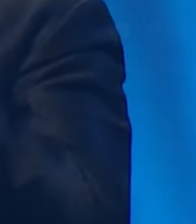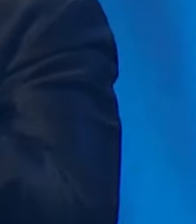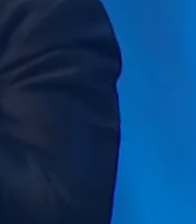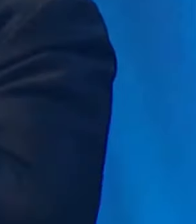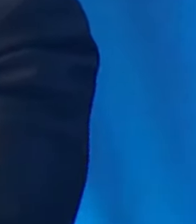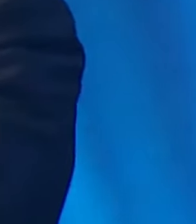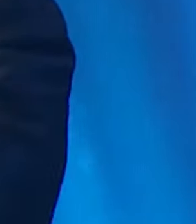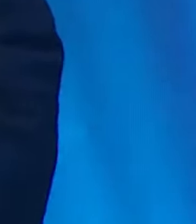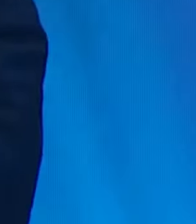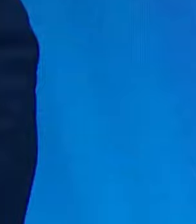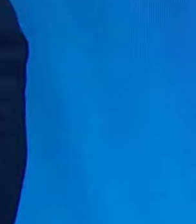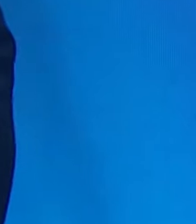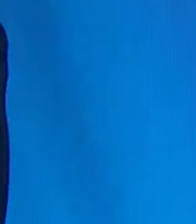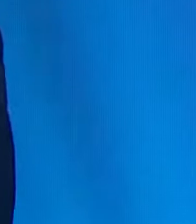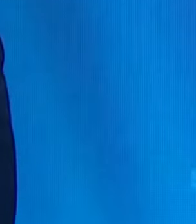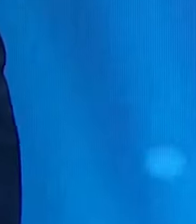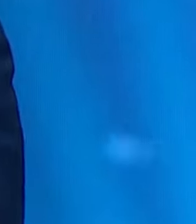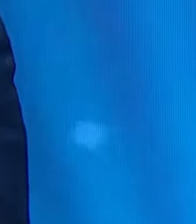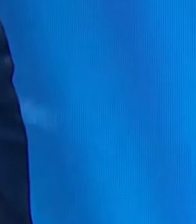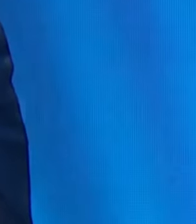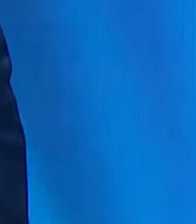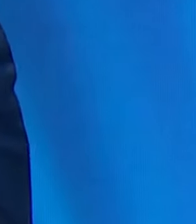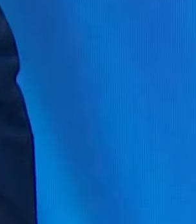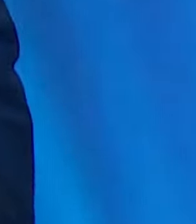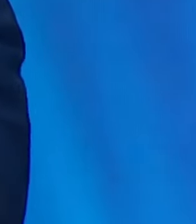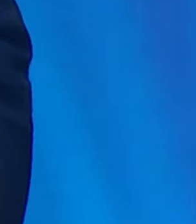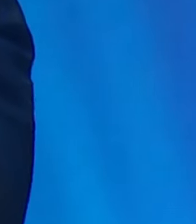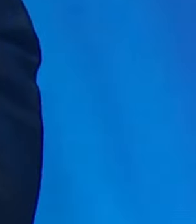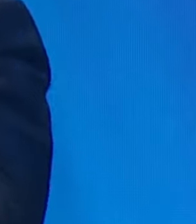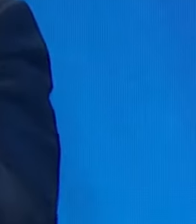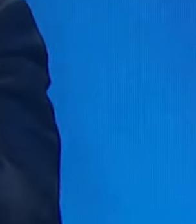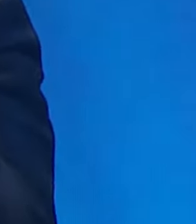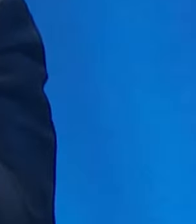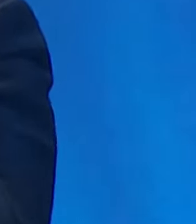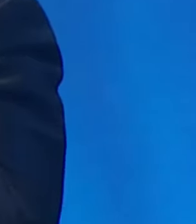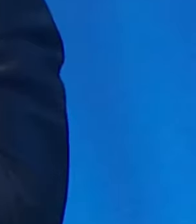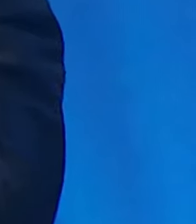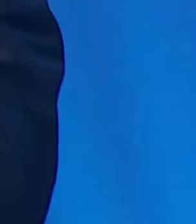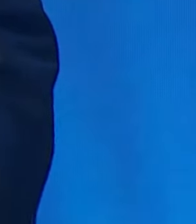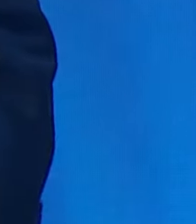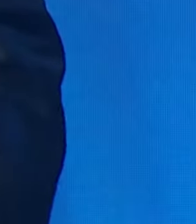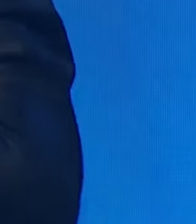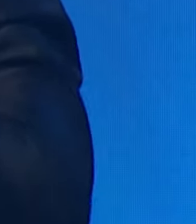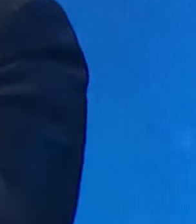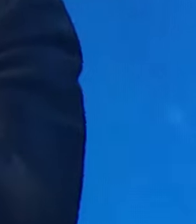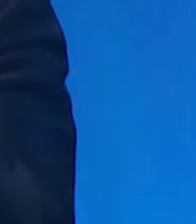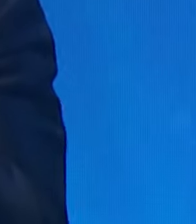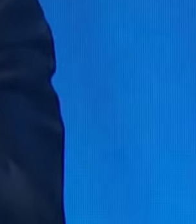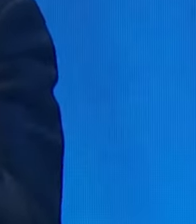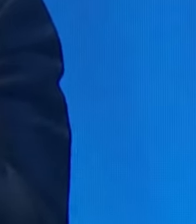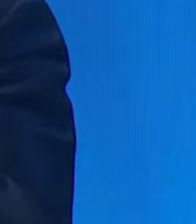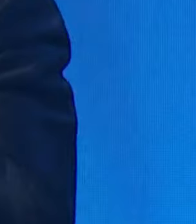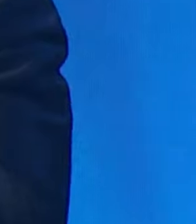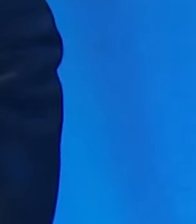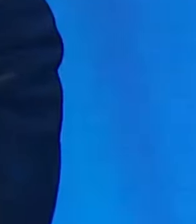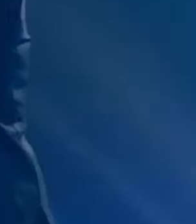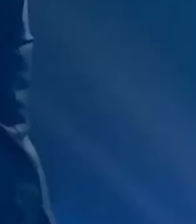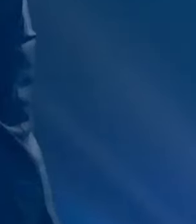어둡고 무너지고 멈춰선 이 상황 가운데 하나님의 영광의 빛이 비춰지길 간절히